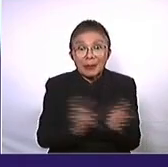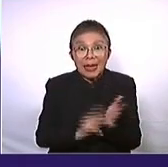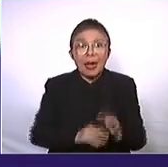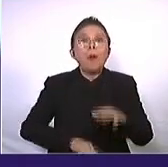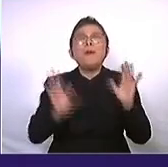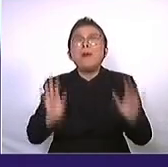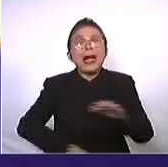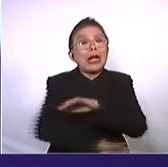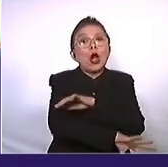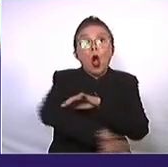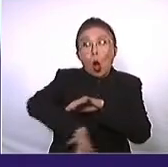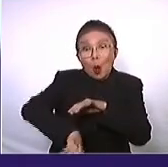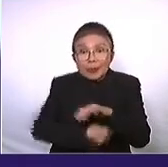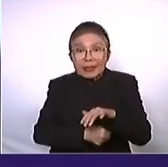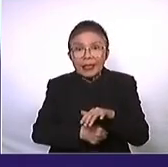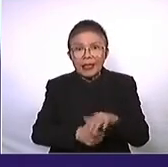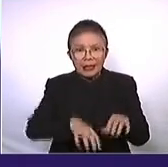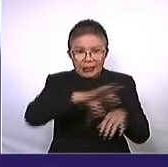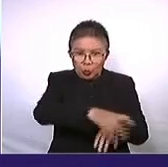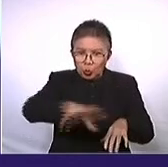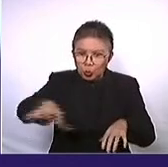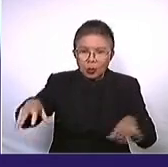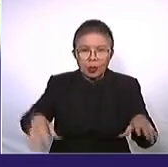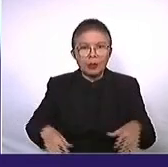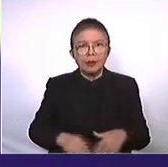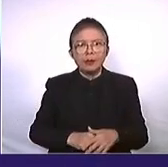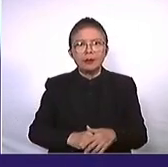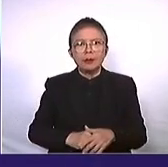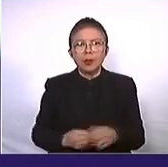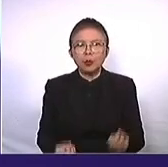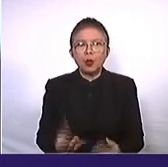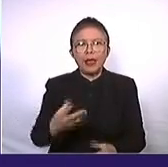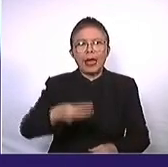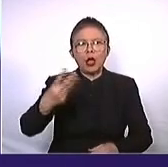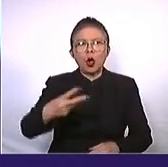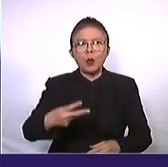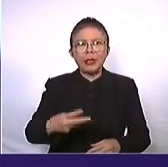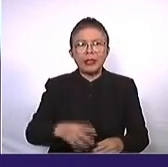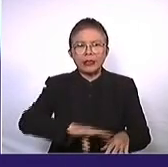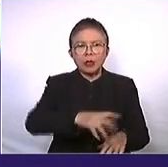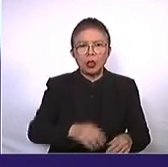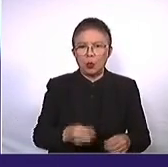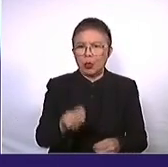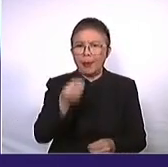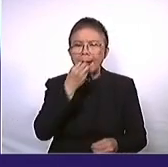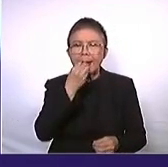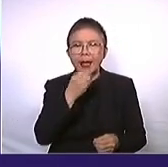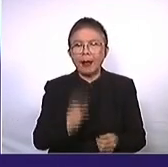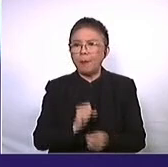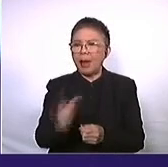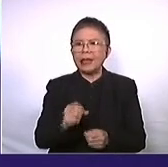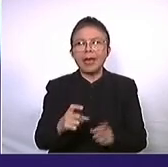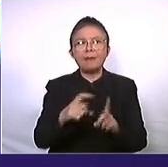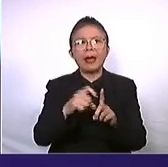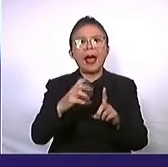dan inefisiensi di sektor-sektor pertumbuhan ekonomi, yaitu di sektor konsumsi, belanja